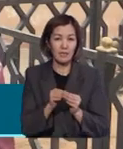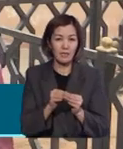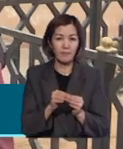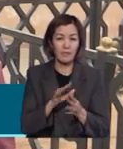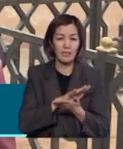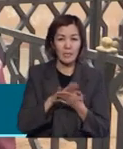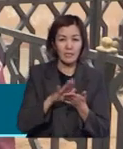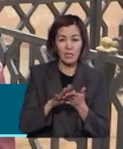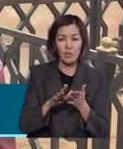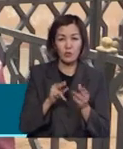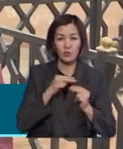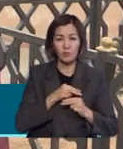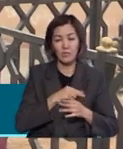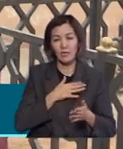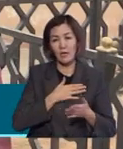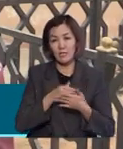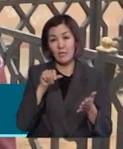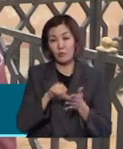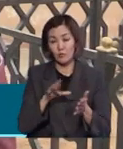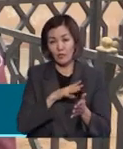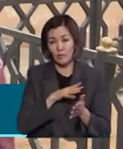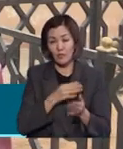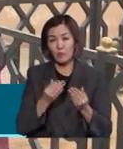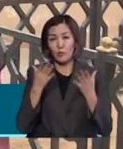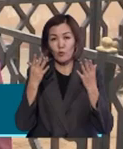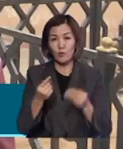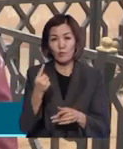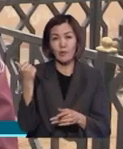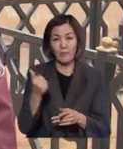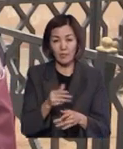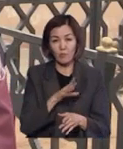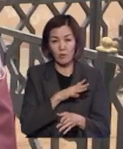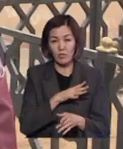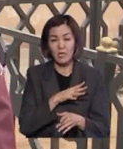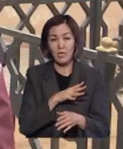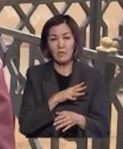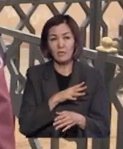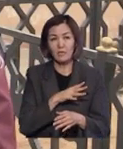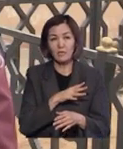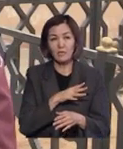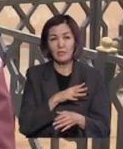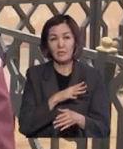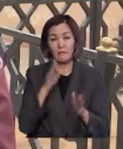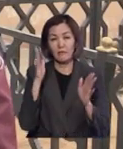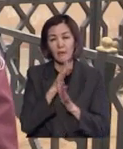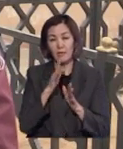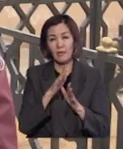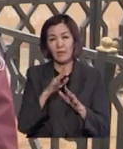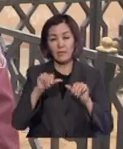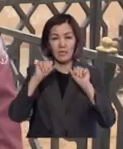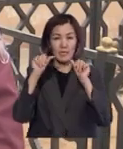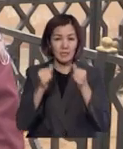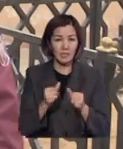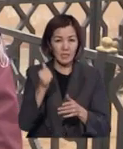тазалық жұмыстарына атсалысудамыз. Бүгінгі күнде осы бір апта көлемінде аудан көлеміндегі табиғи ескерткіштер